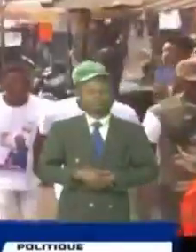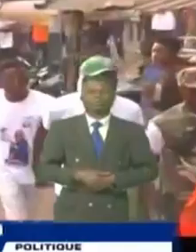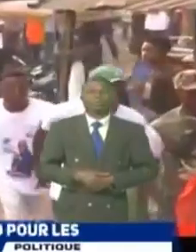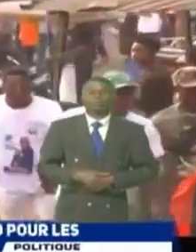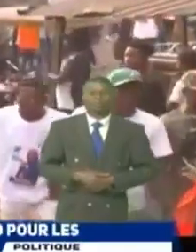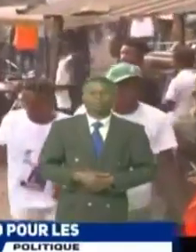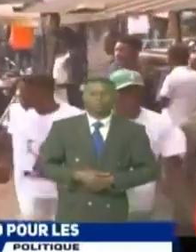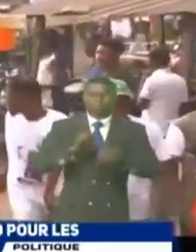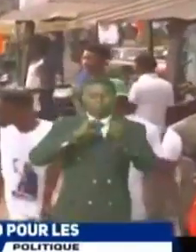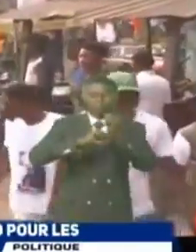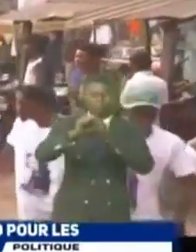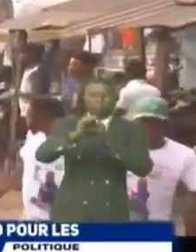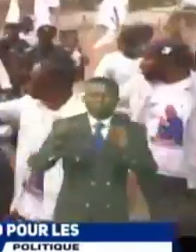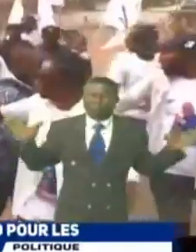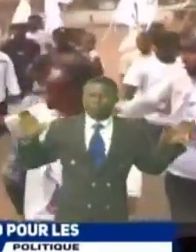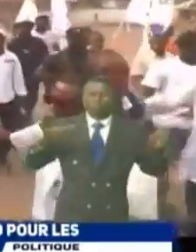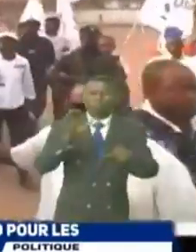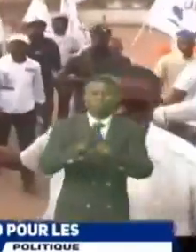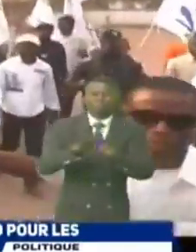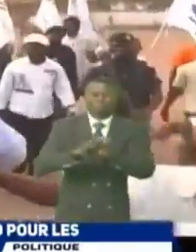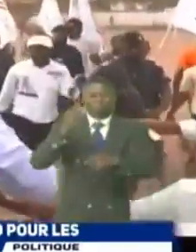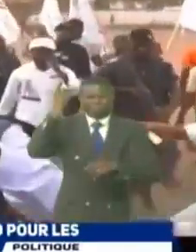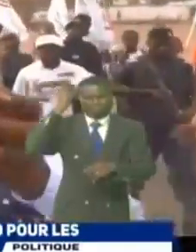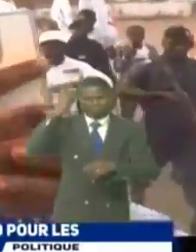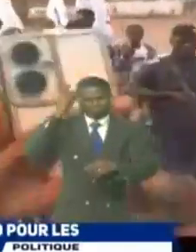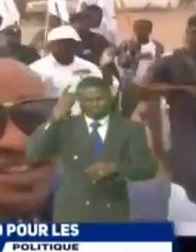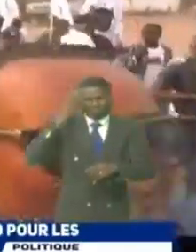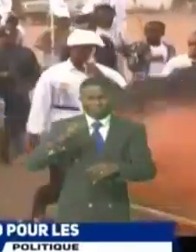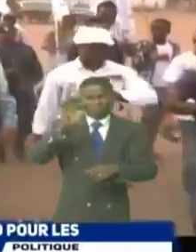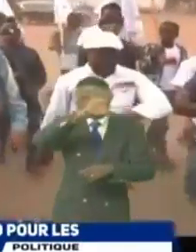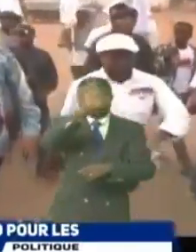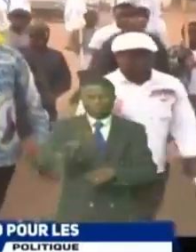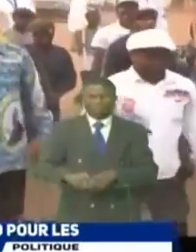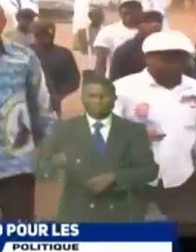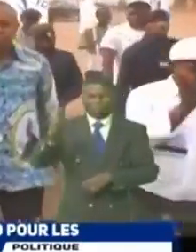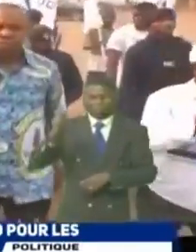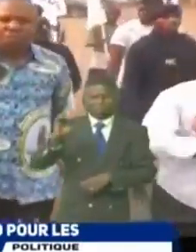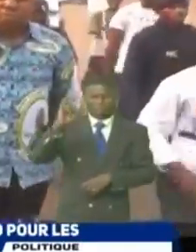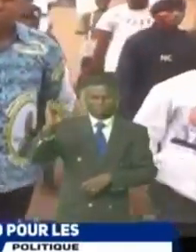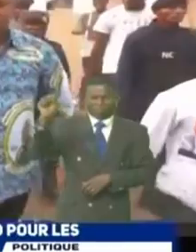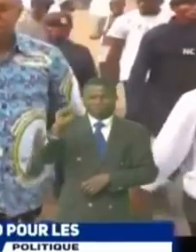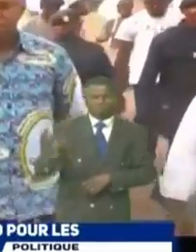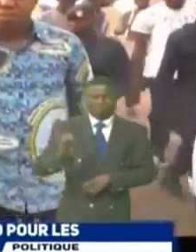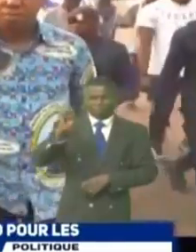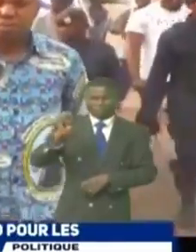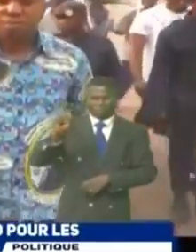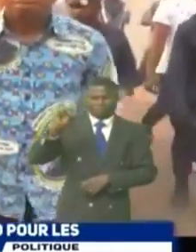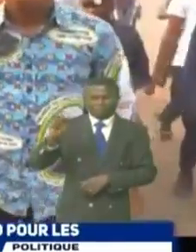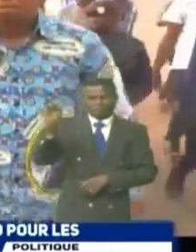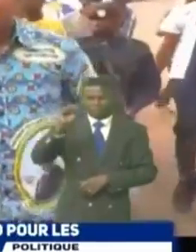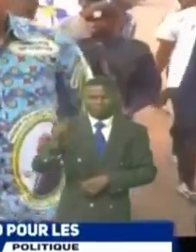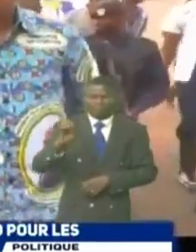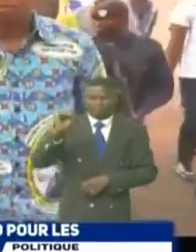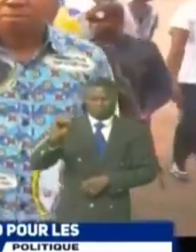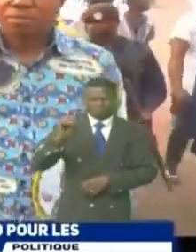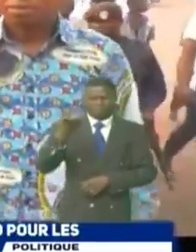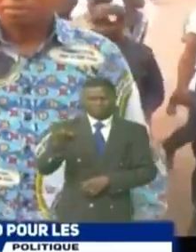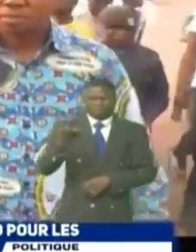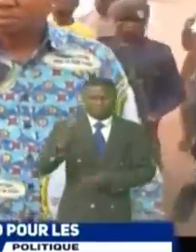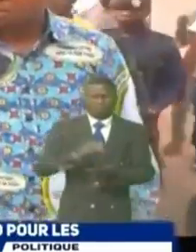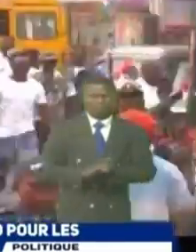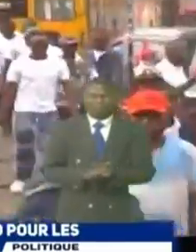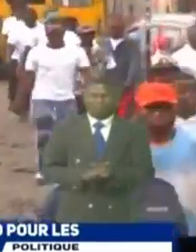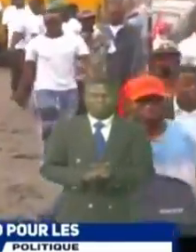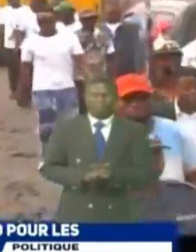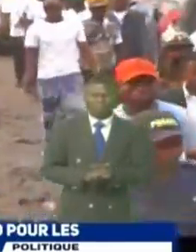La mobilisation était totale le dimanche 10 août dernier dans la commune de Kinshasa. Sous l'initiative de Kajos Mafolo et Nixon